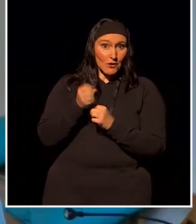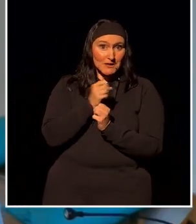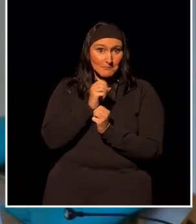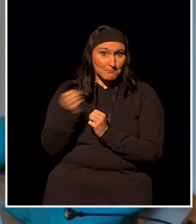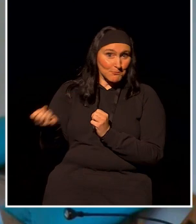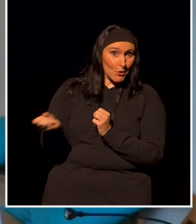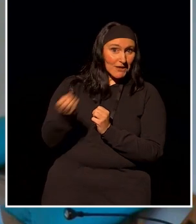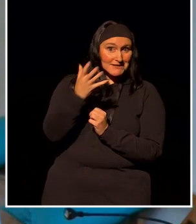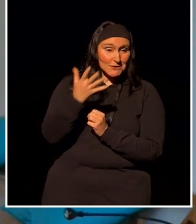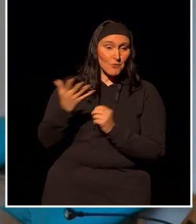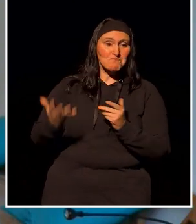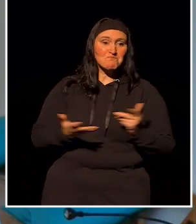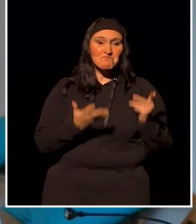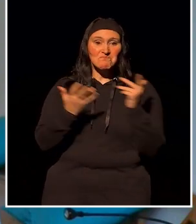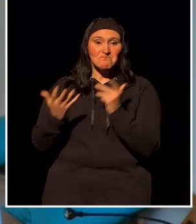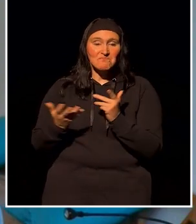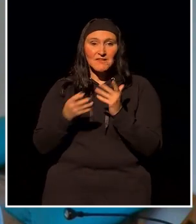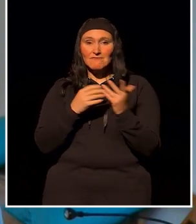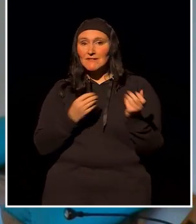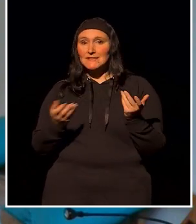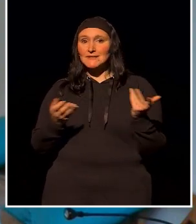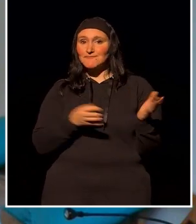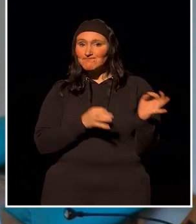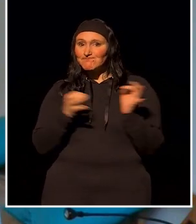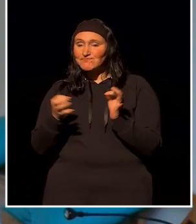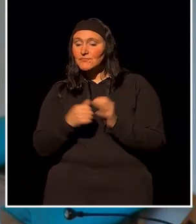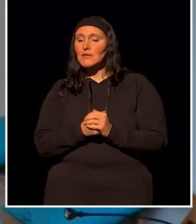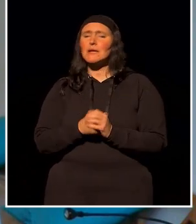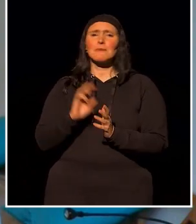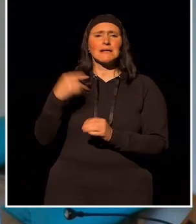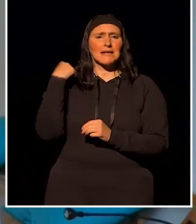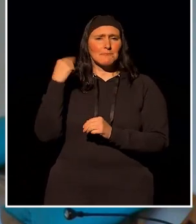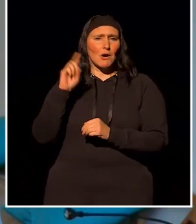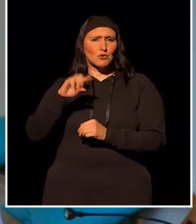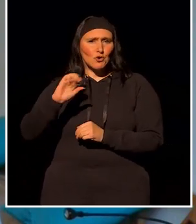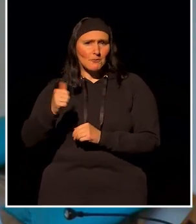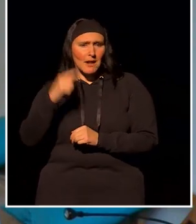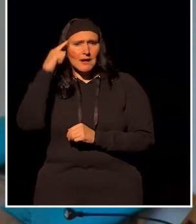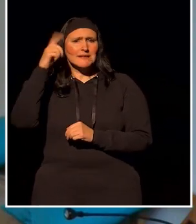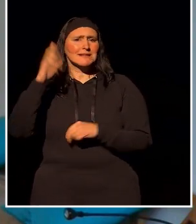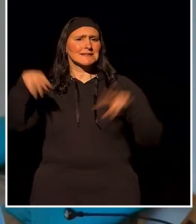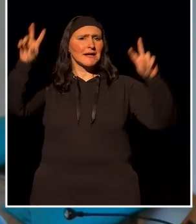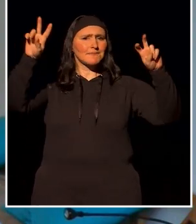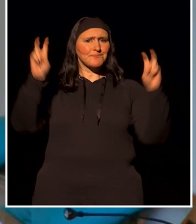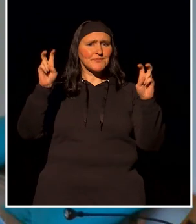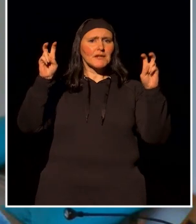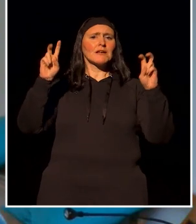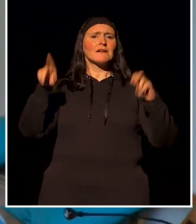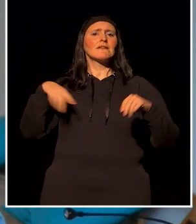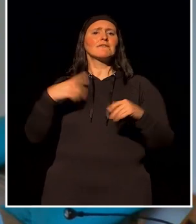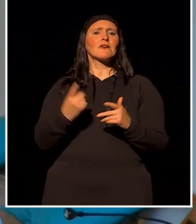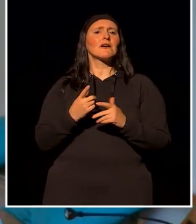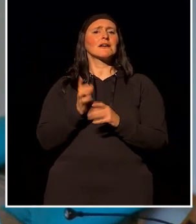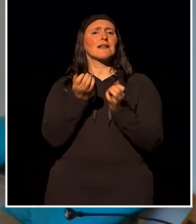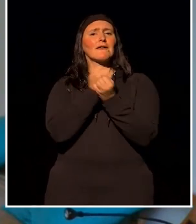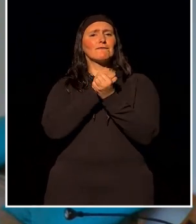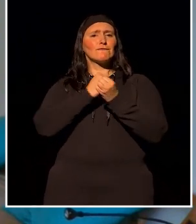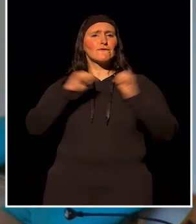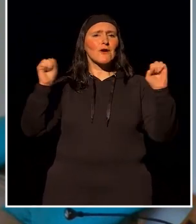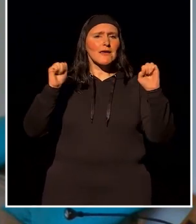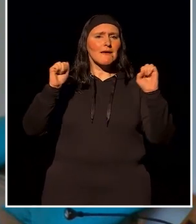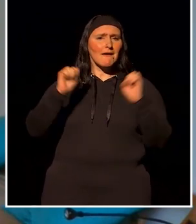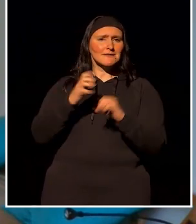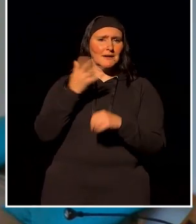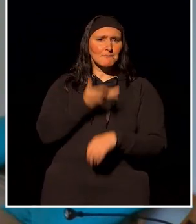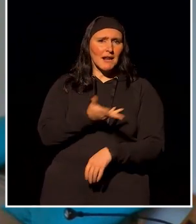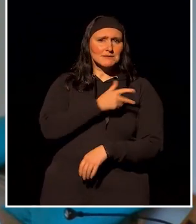nochmal durch den Kopf gegangen mit diesem, ich finde ja diesen Spruch mit dem Free Palestine from German Guilt aus verschiedenen Gründen